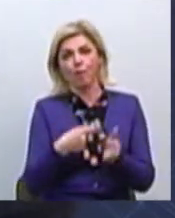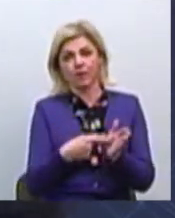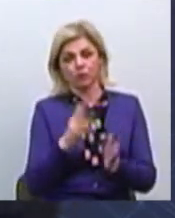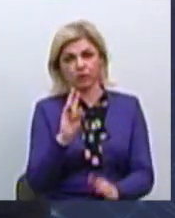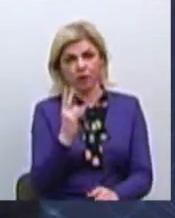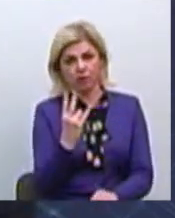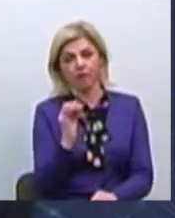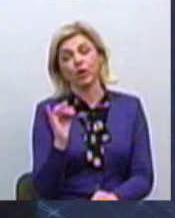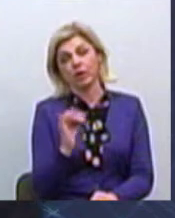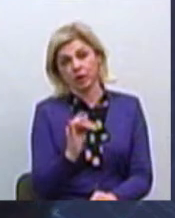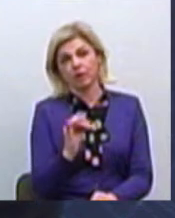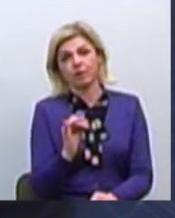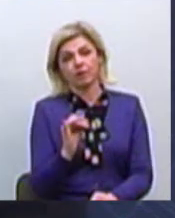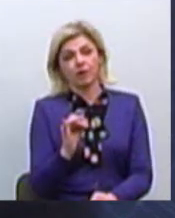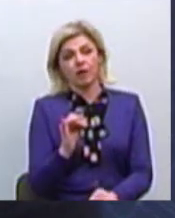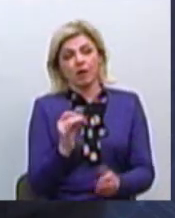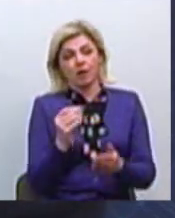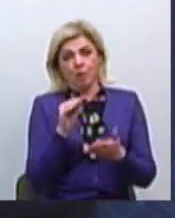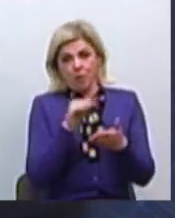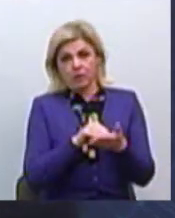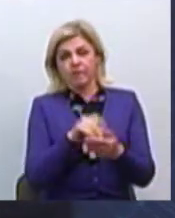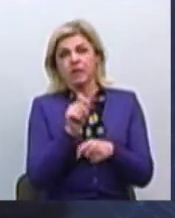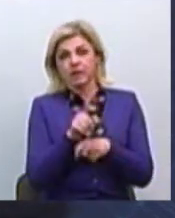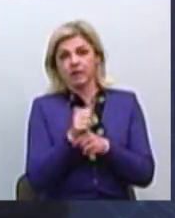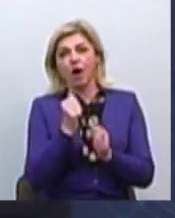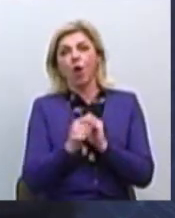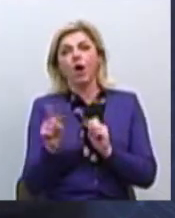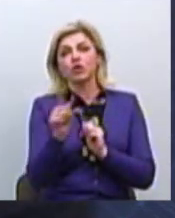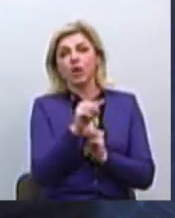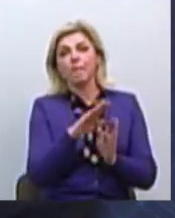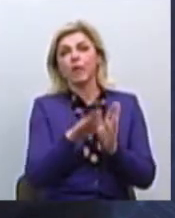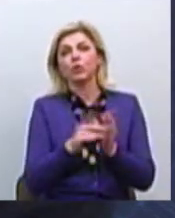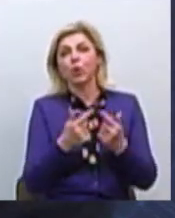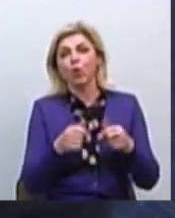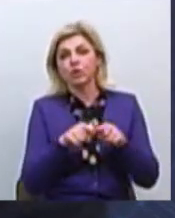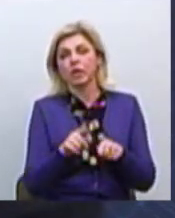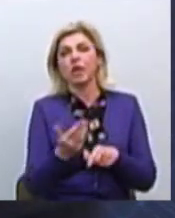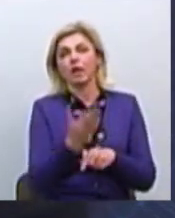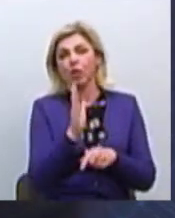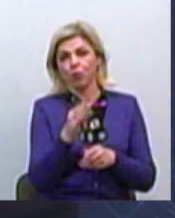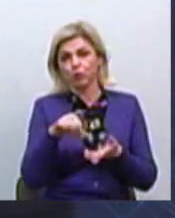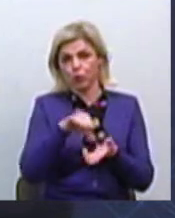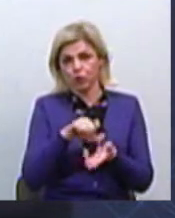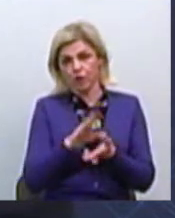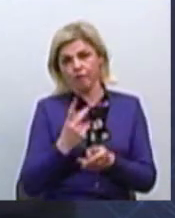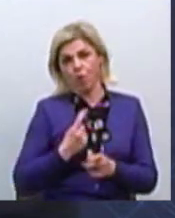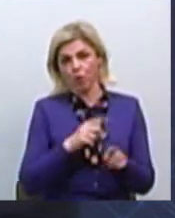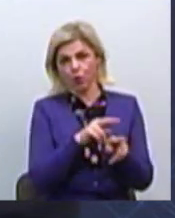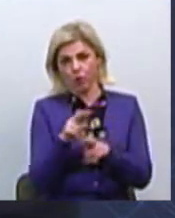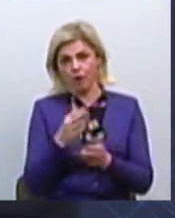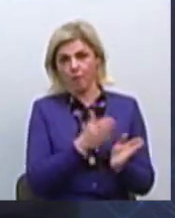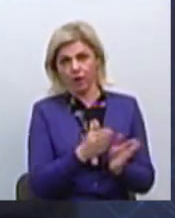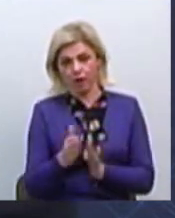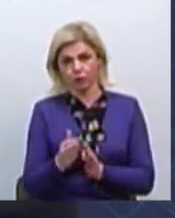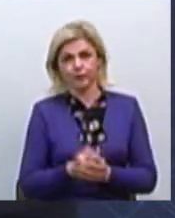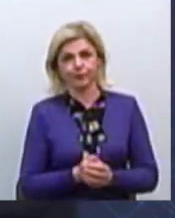і поставлене завдання кожному підрозділу, який буде приймати участь в охороні публічного порядку. А скажіть, будь